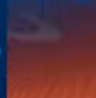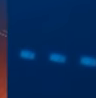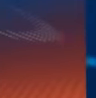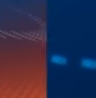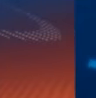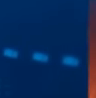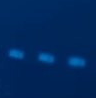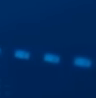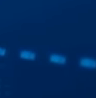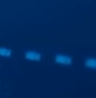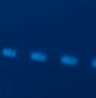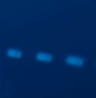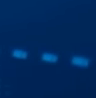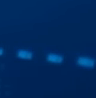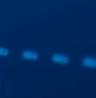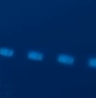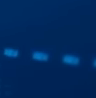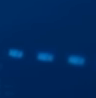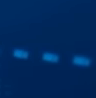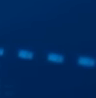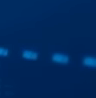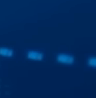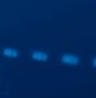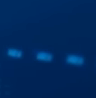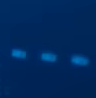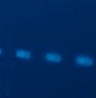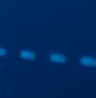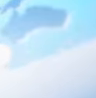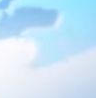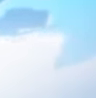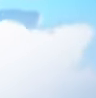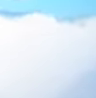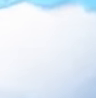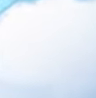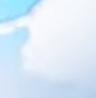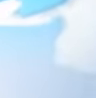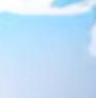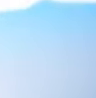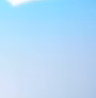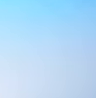Китайский юань 53 тенге 2 тина.